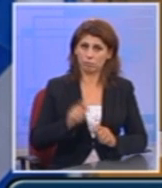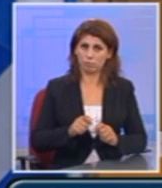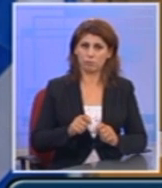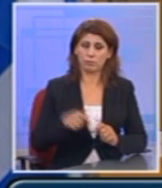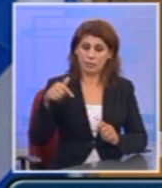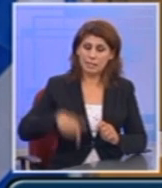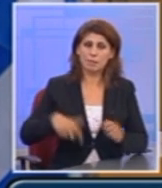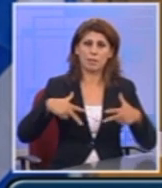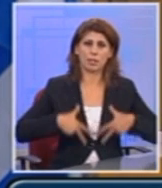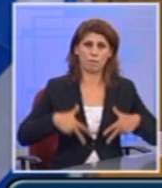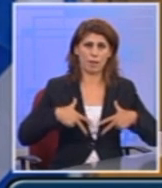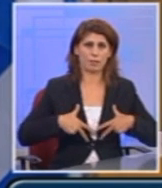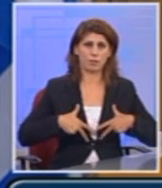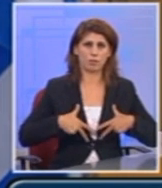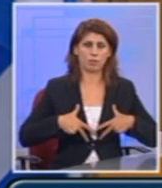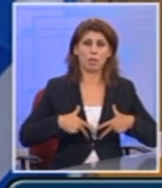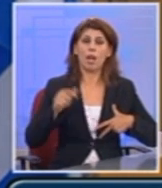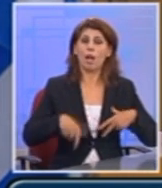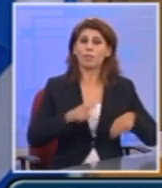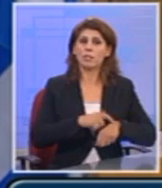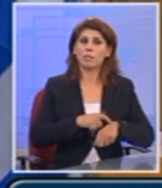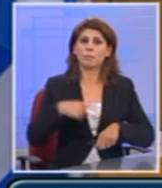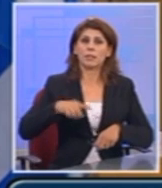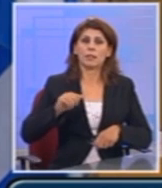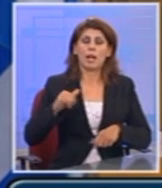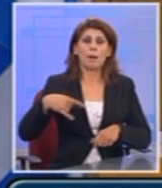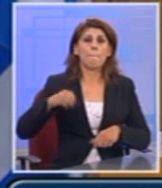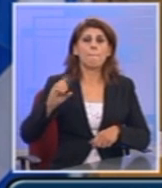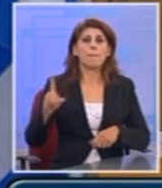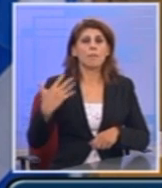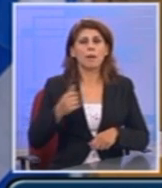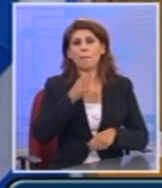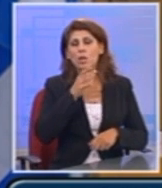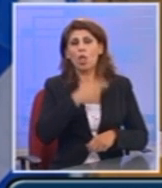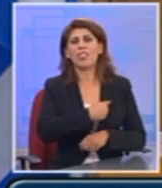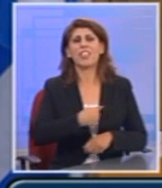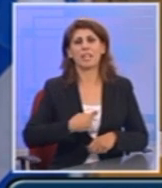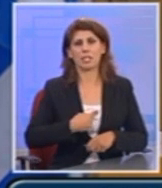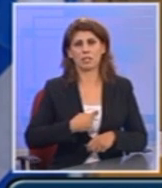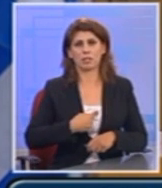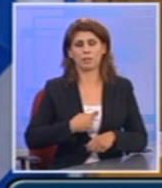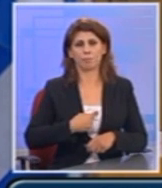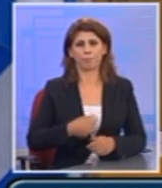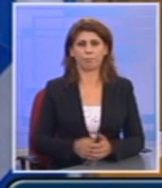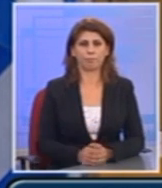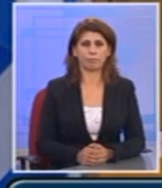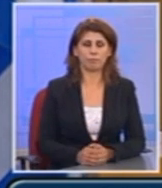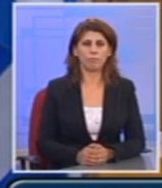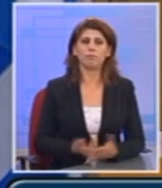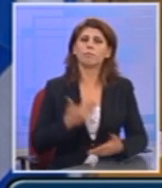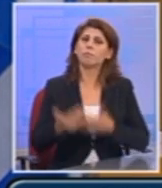σημερινή κυβέρνηση αυτή τη στιγμή στο ταιπεδ υπάρχει μία προσωρινή διοίκηση που στην